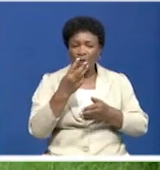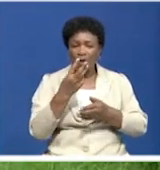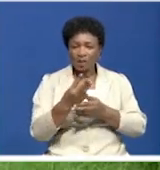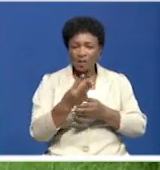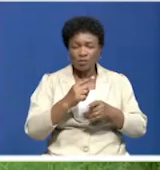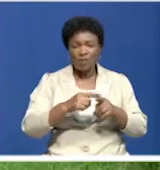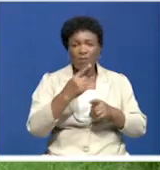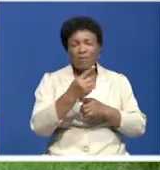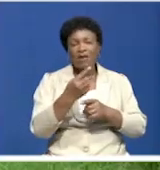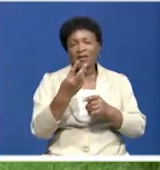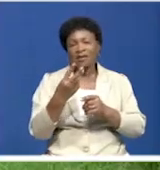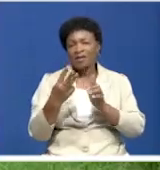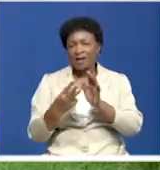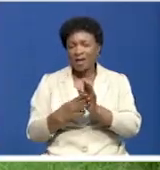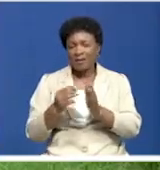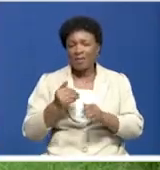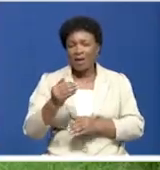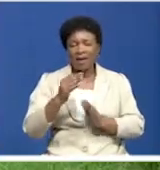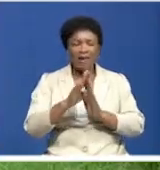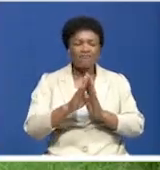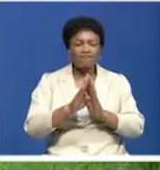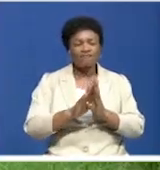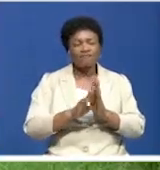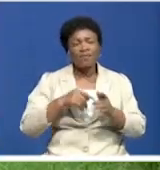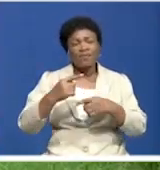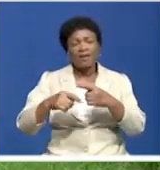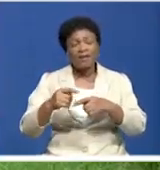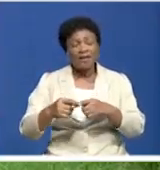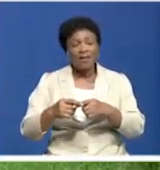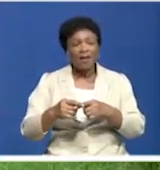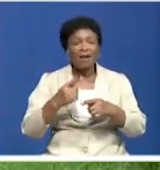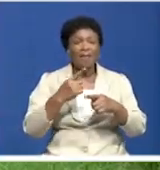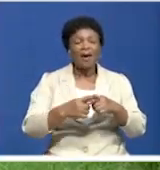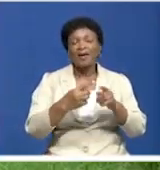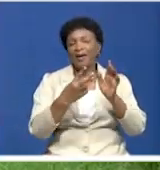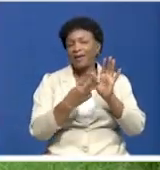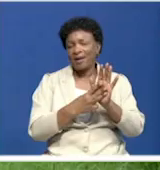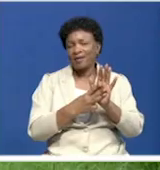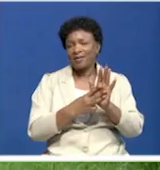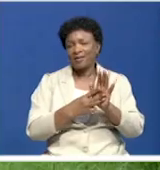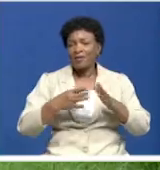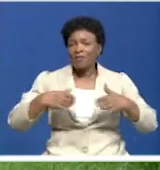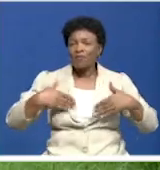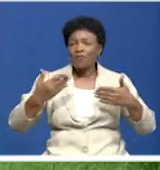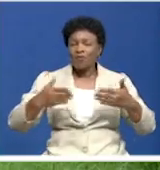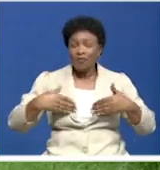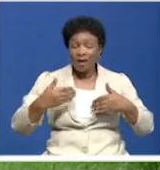nyingchi Nika anza kushu kidogo lak nili nelea kuva hadi uo wa Nane na